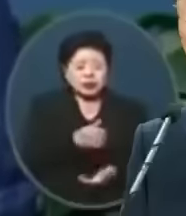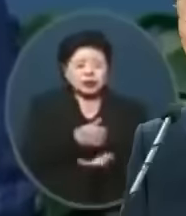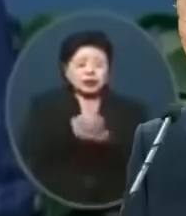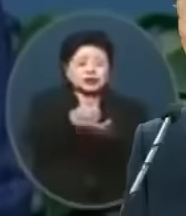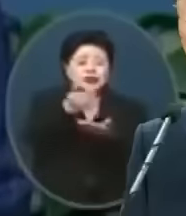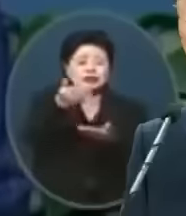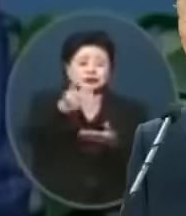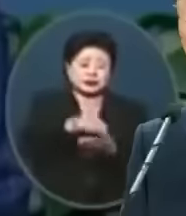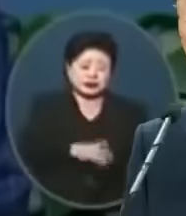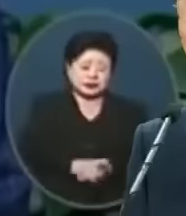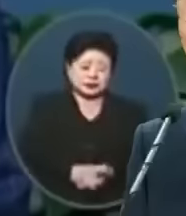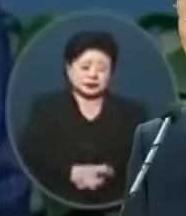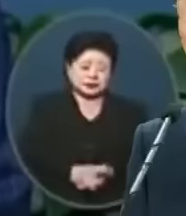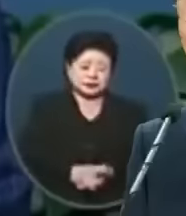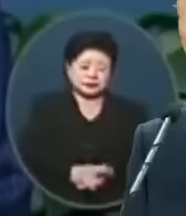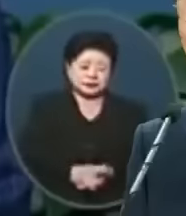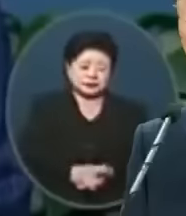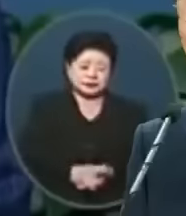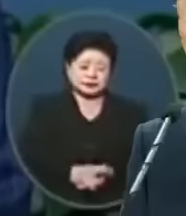것입니다.